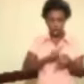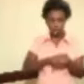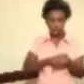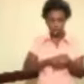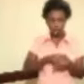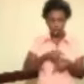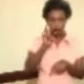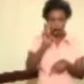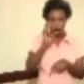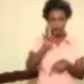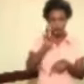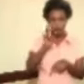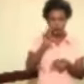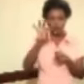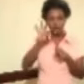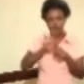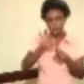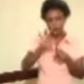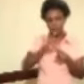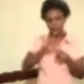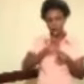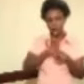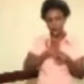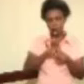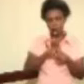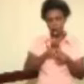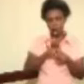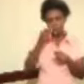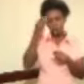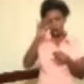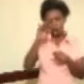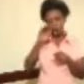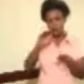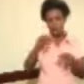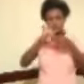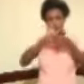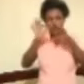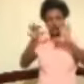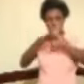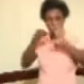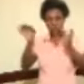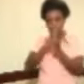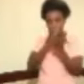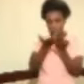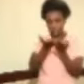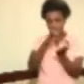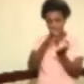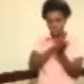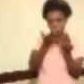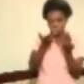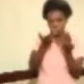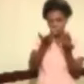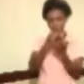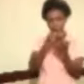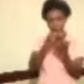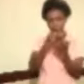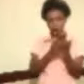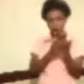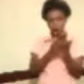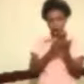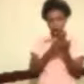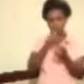7 février. Et je ne peux comprendre, c'est que dans l'histoire constitutionnelle noire, nous avons gagné des débats de ce genre qui étaient faits